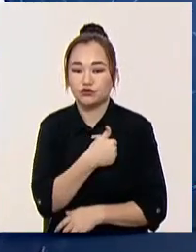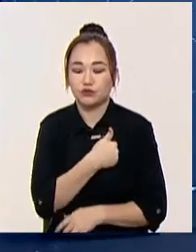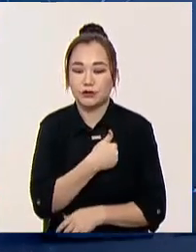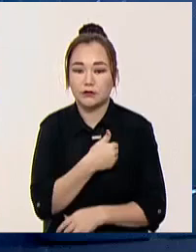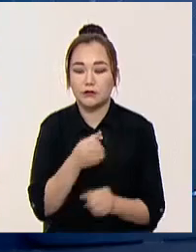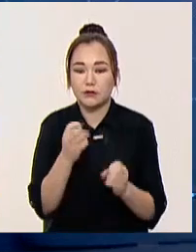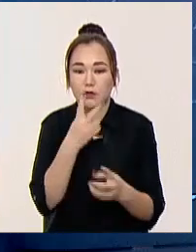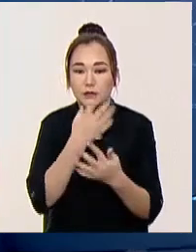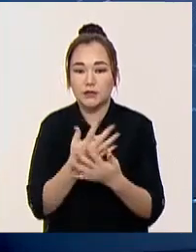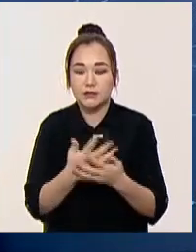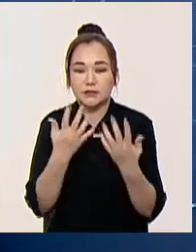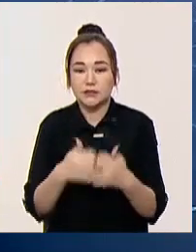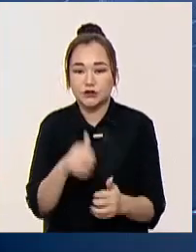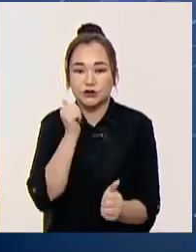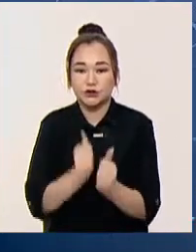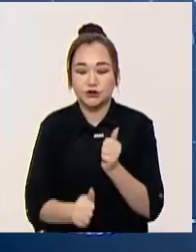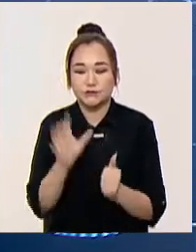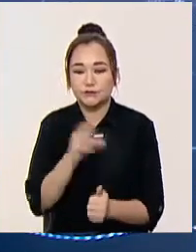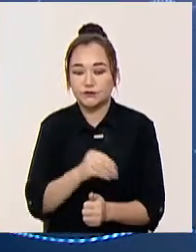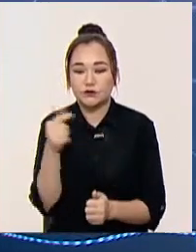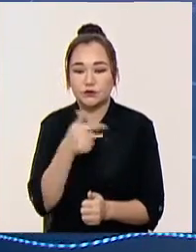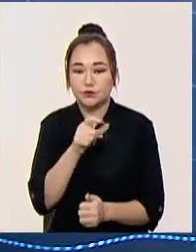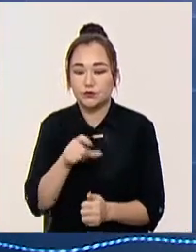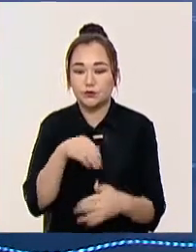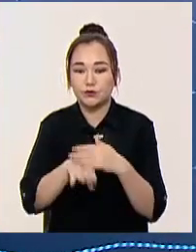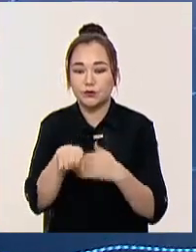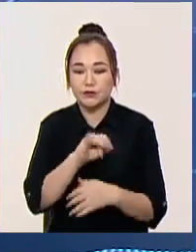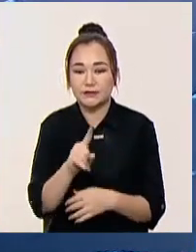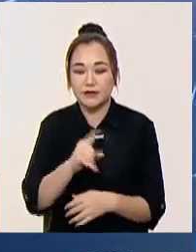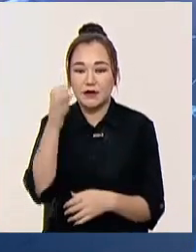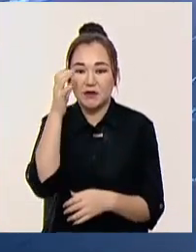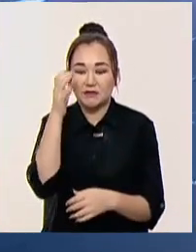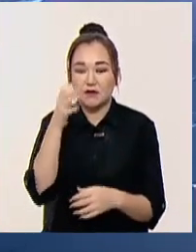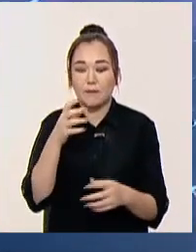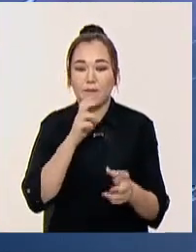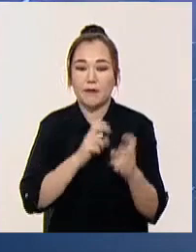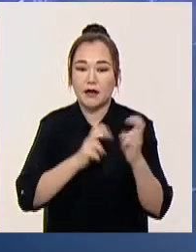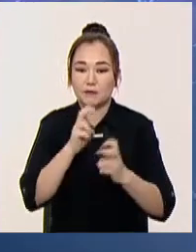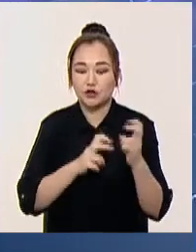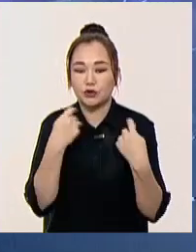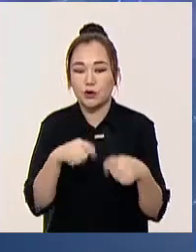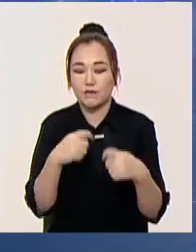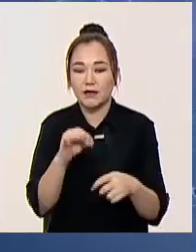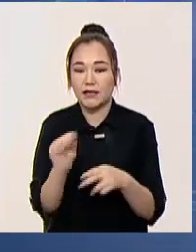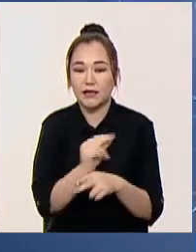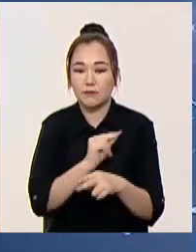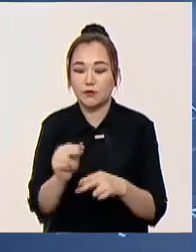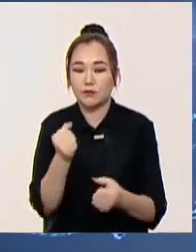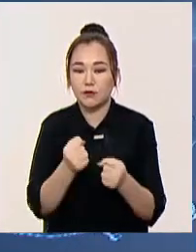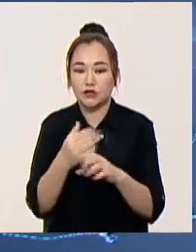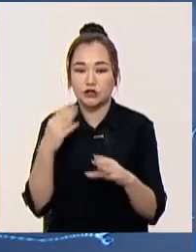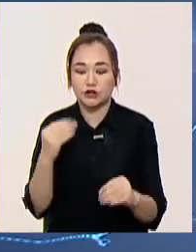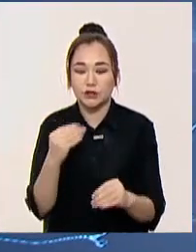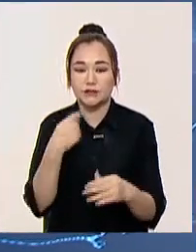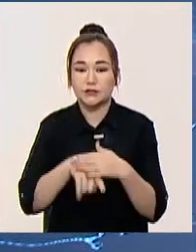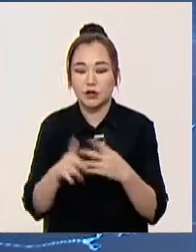Как показывает статистика, чаще всего граждане уходят из сферы образования, промышленности, торговли и ремонта автомобилей. То